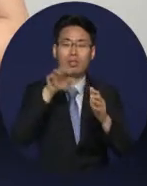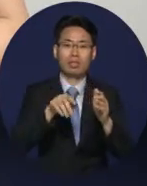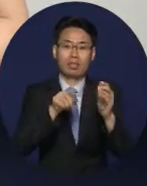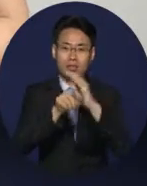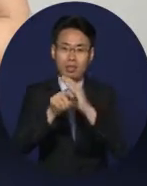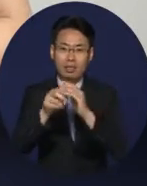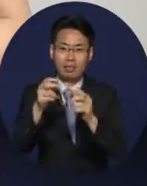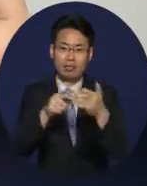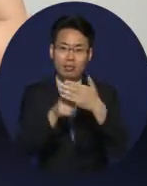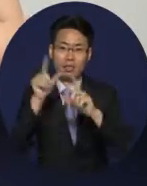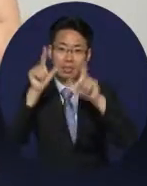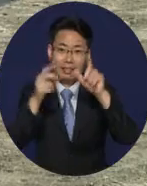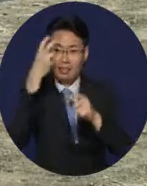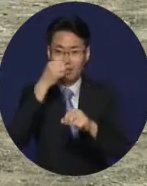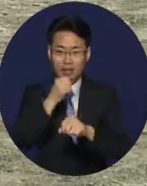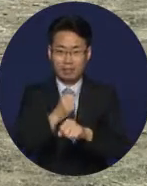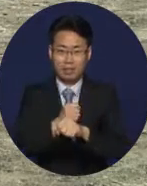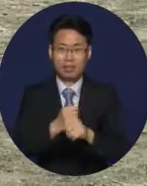상황을 점검했습니다.